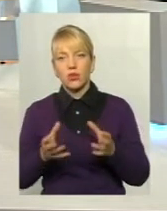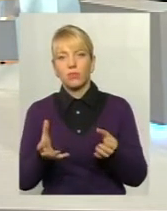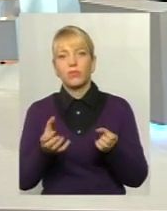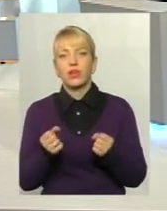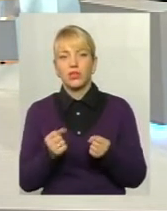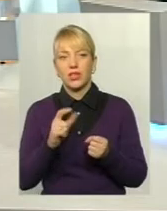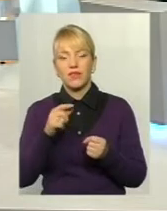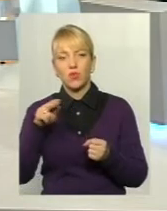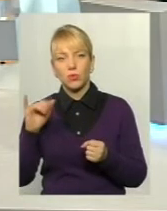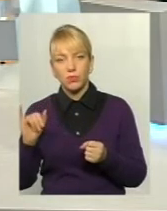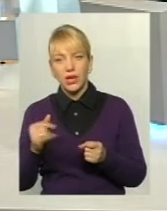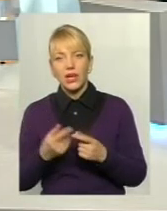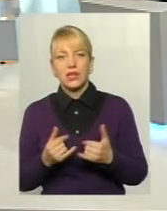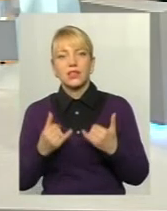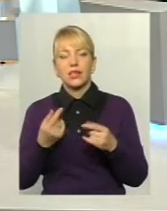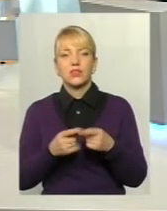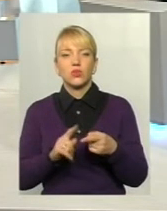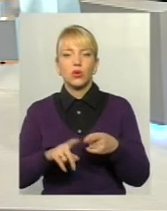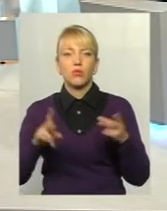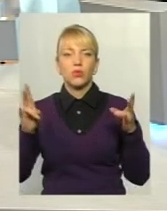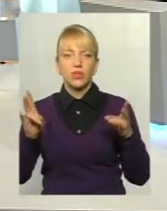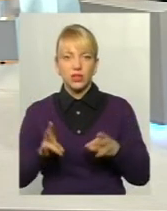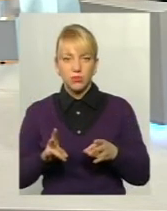Європі, для цього треба